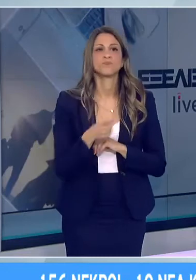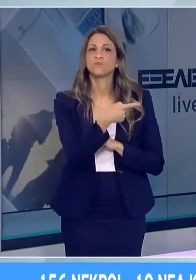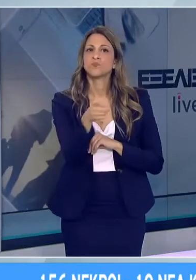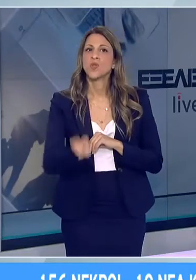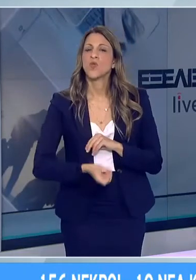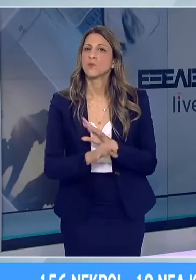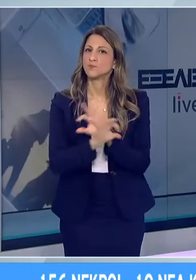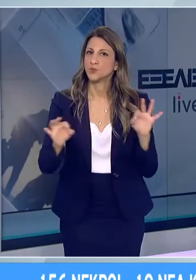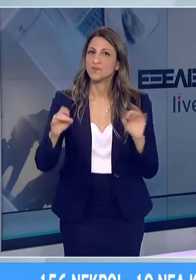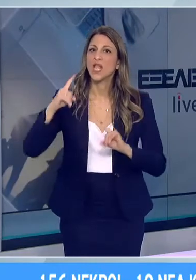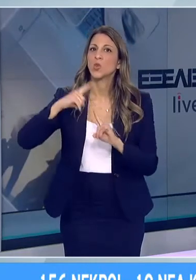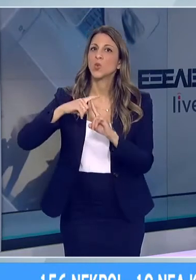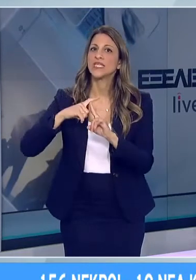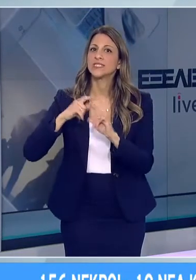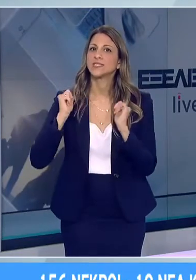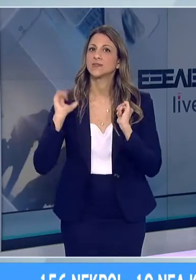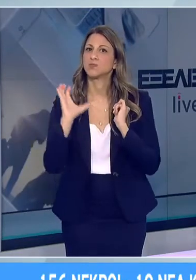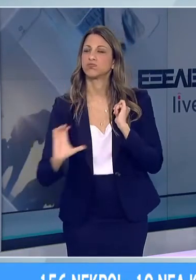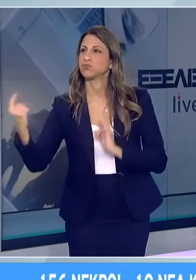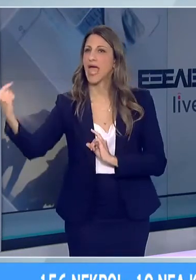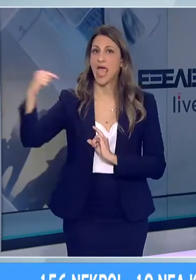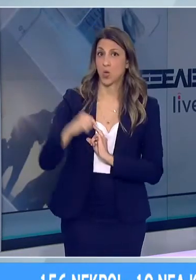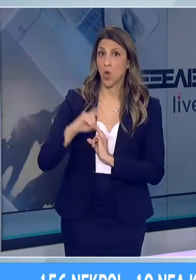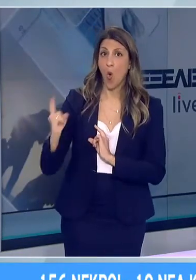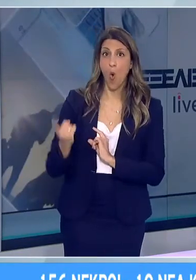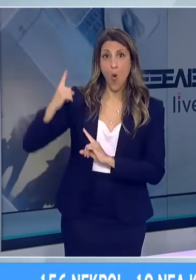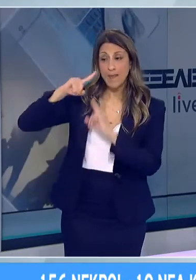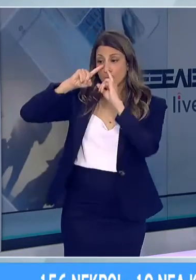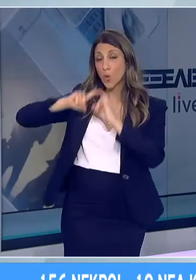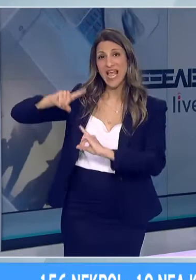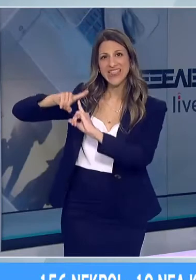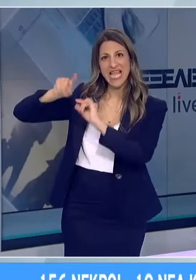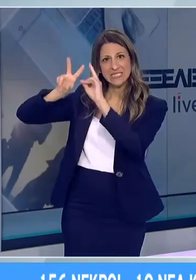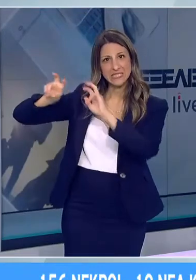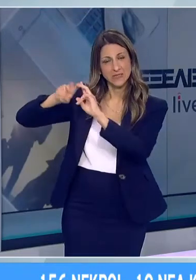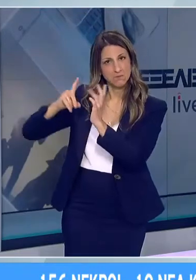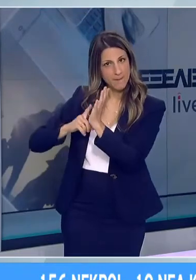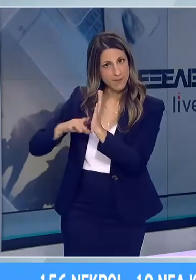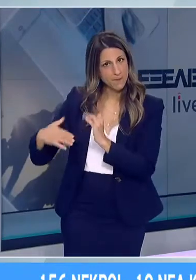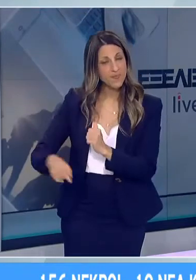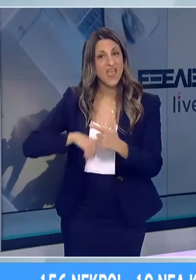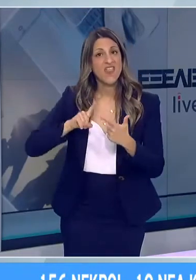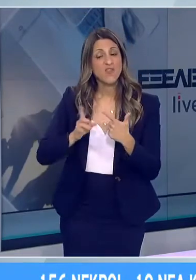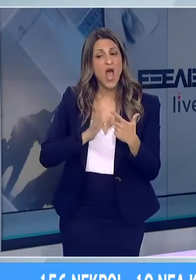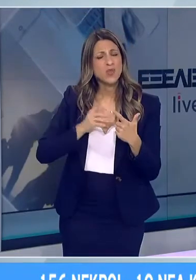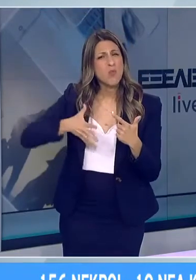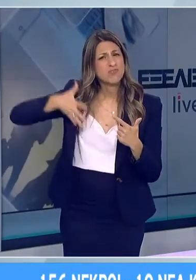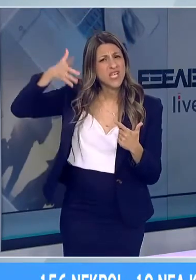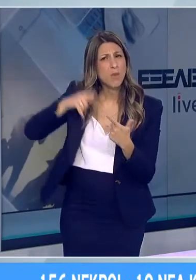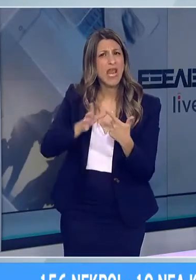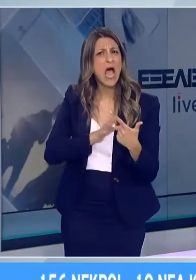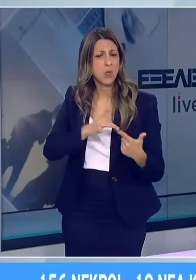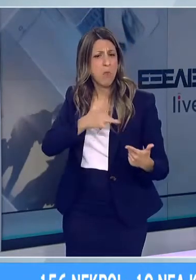να κάνουν τεστ όσοι τουρίστες έρχονται στην Ελλάδα? Θα μας κάλυπτε κάτι τέτοιο υγειονομικά? Συστήνεται φέτος σε ηλικιωμένους και ευπαθείς